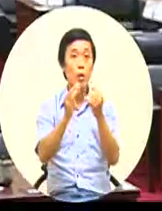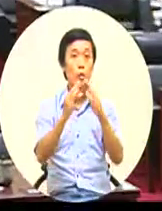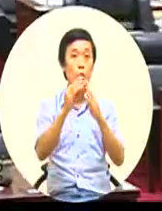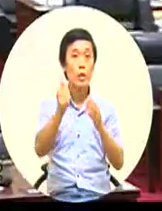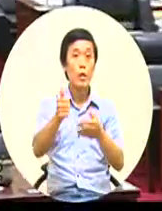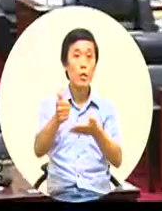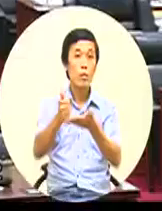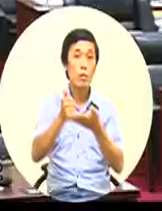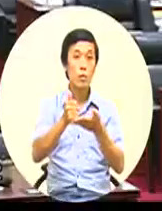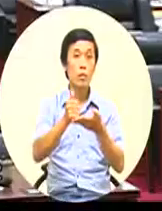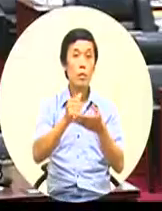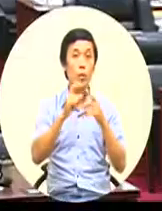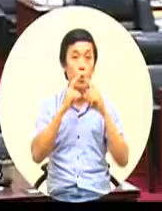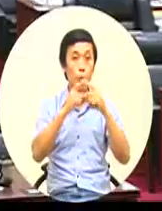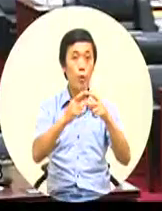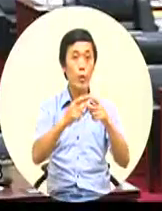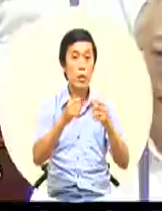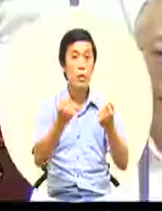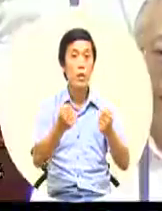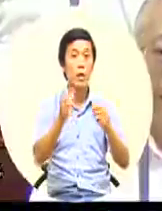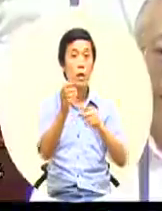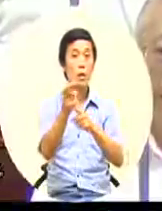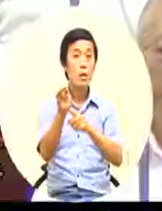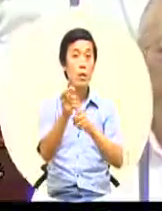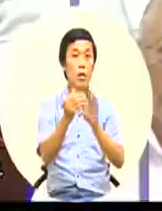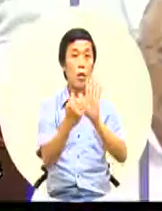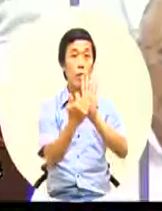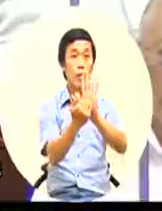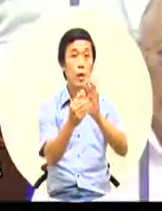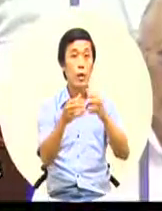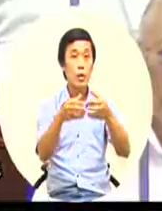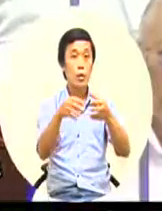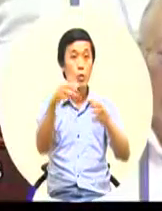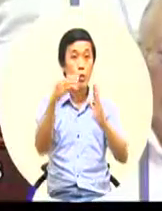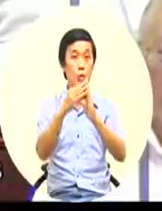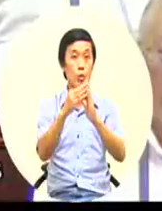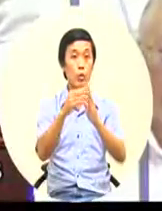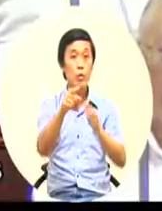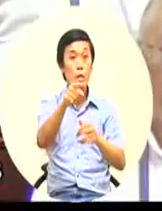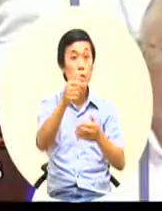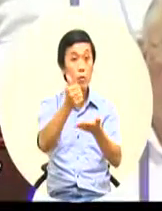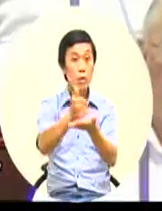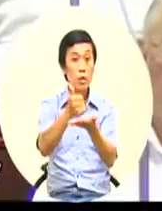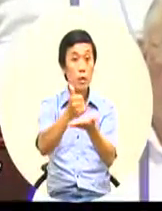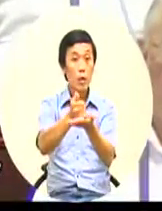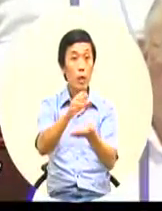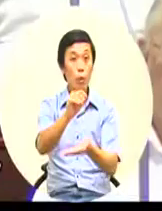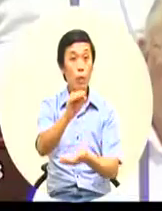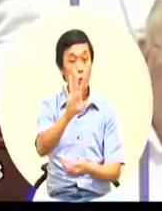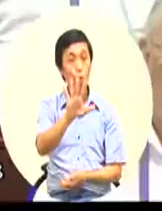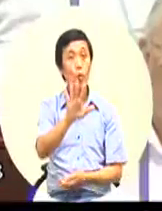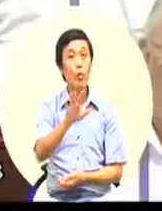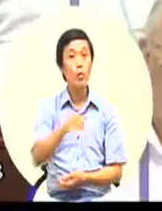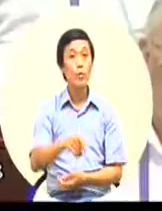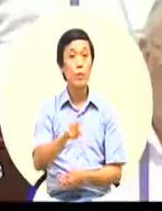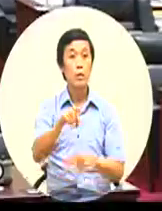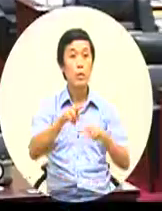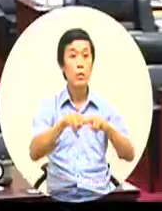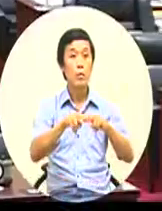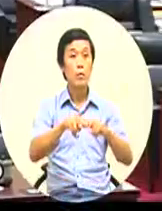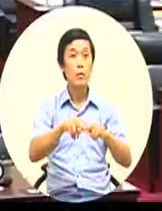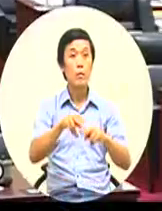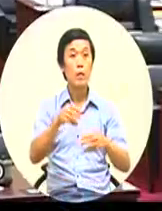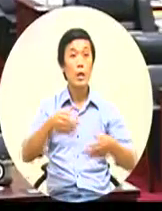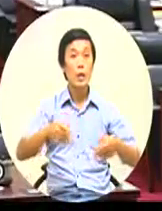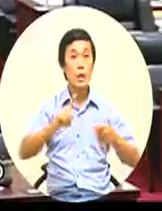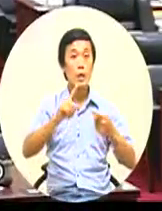底？ 在消防局的。 啊，你敢有伫遐？ 有啊。 有吼，好来，我甲你请坐吼。啊，咱来问紧急